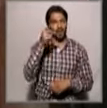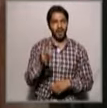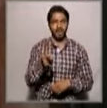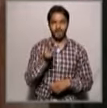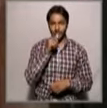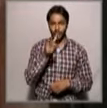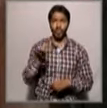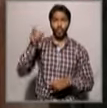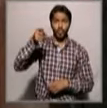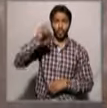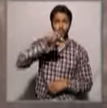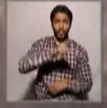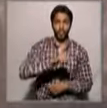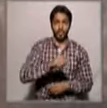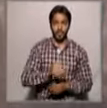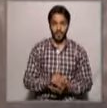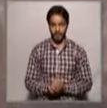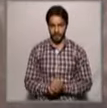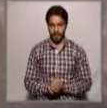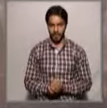أو لا؟ هو